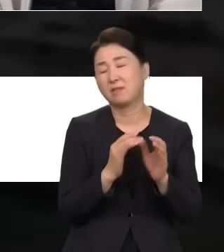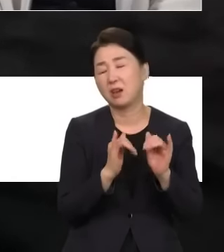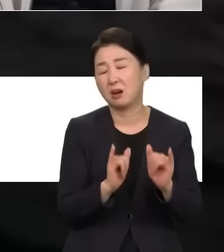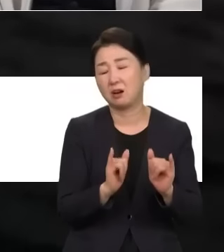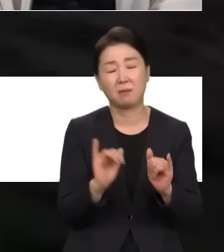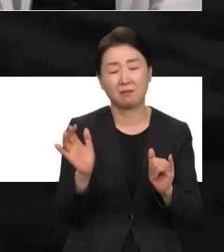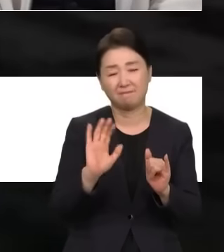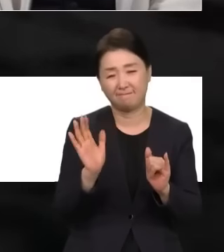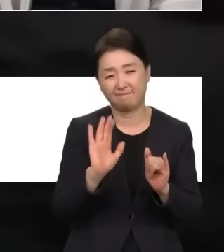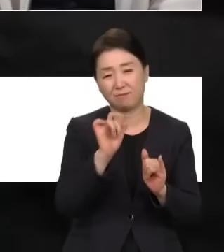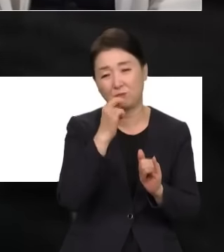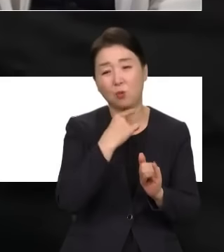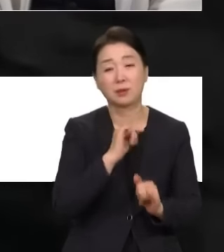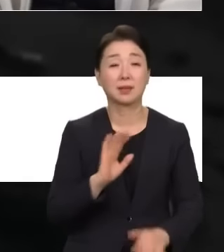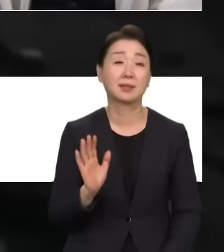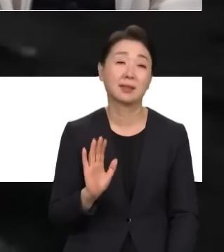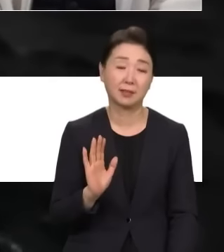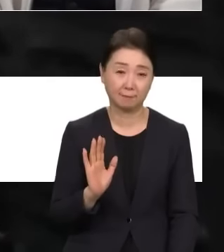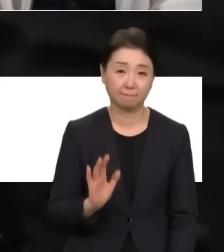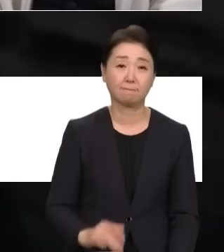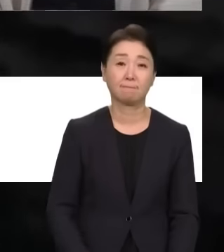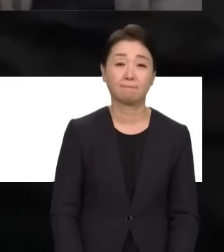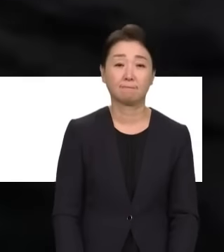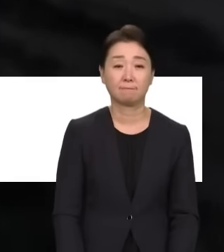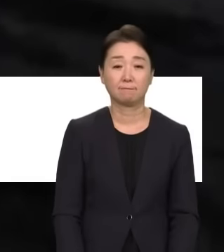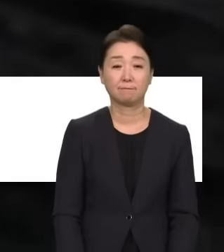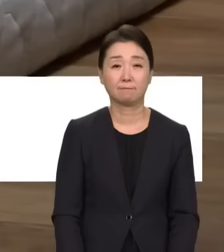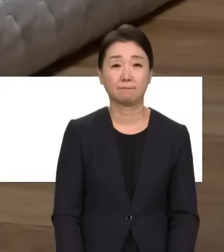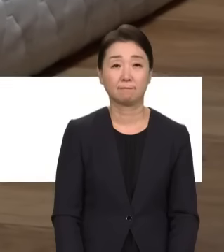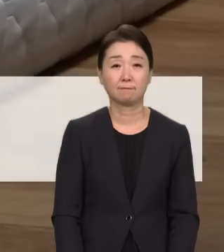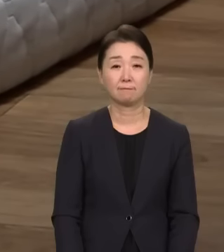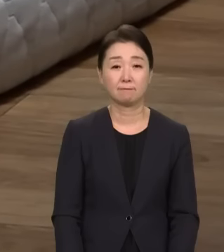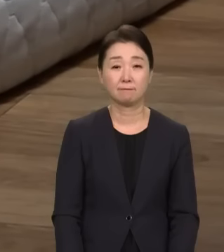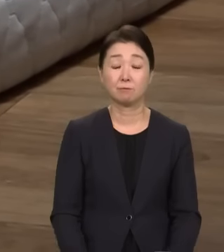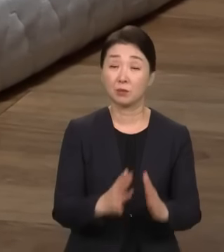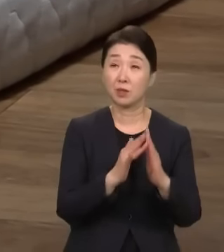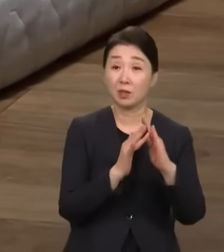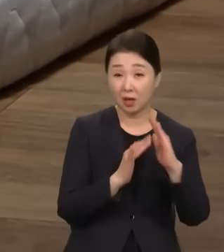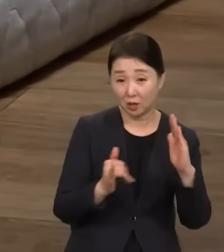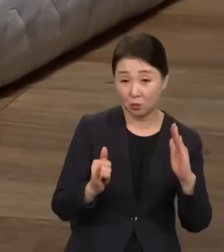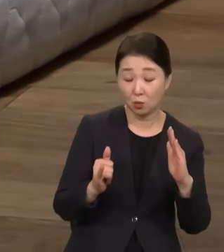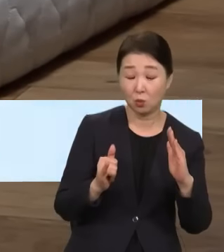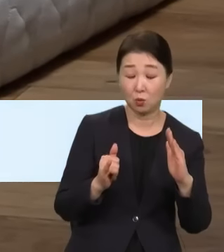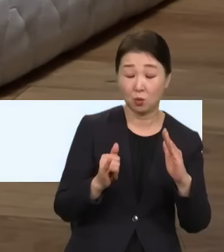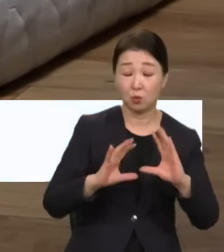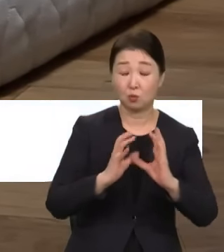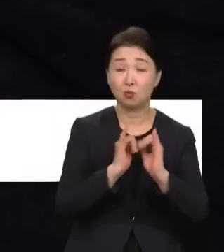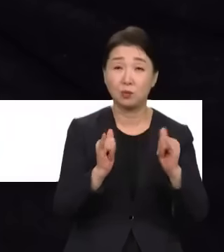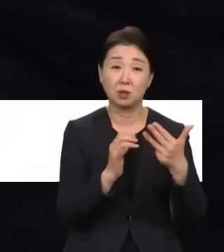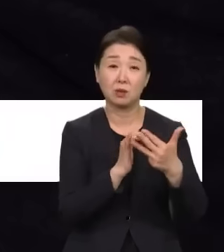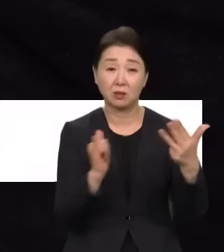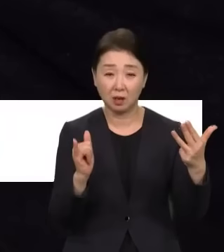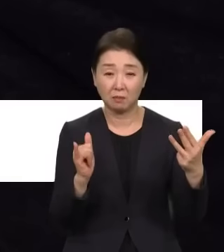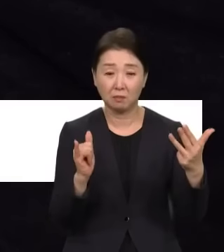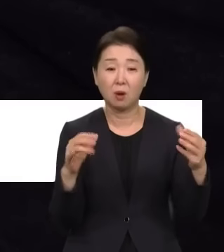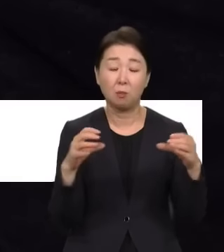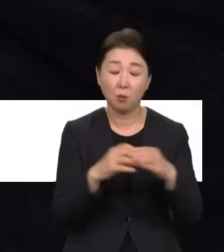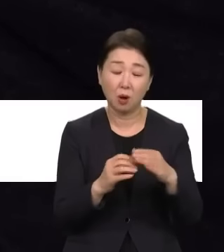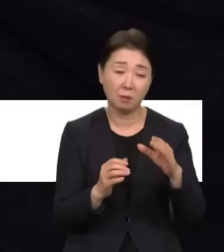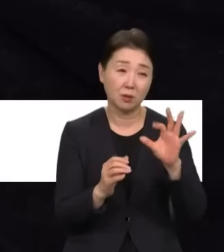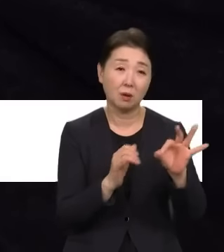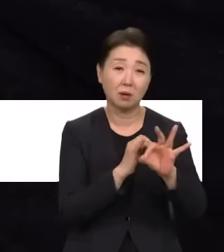부분은 저희들도 뭐 지양해 주셔서 뭐 하고 말. 가족들은 국민 8명을 포함해 무려 10명이